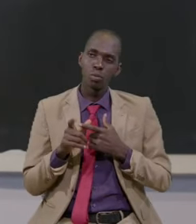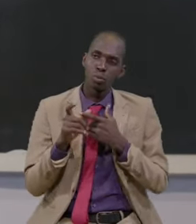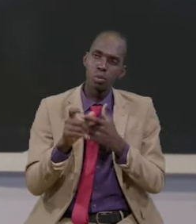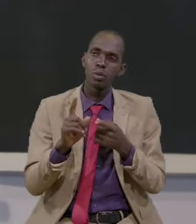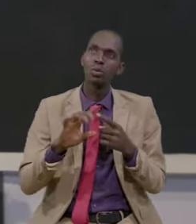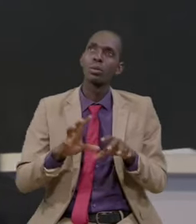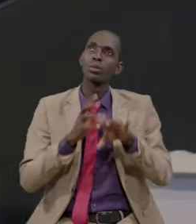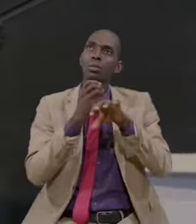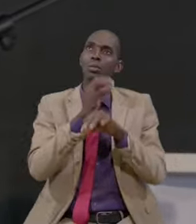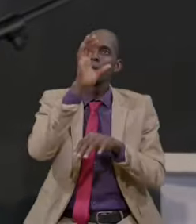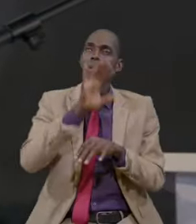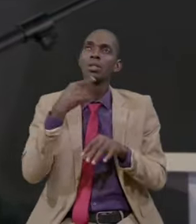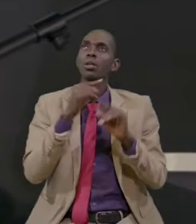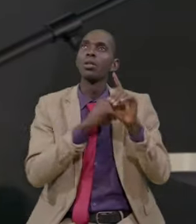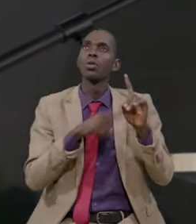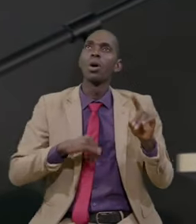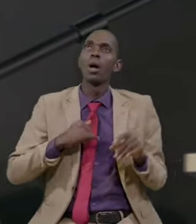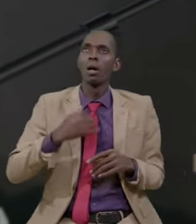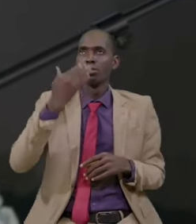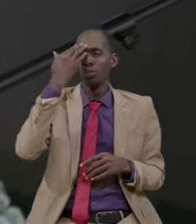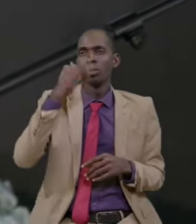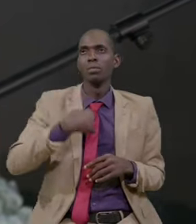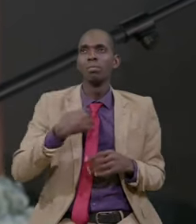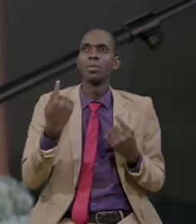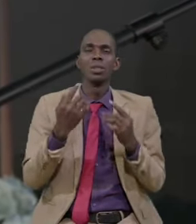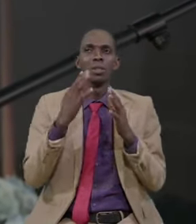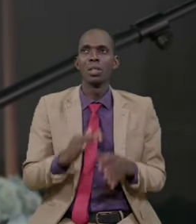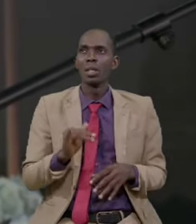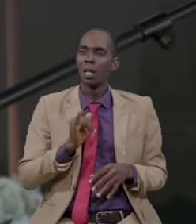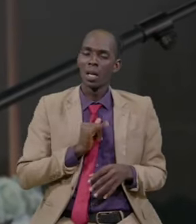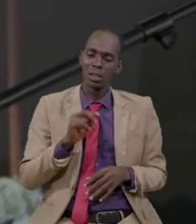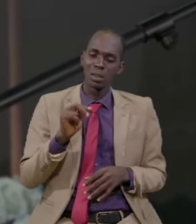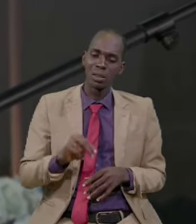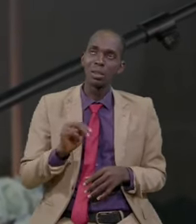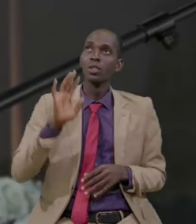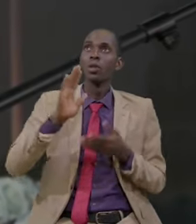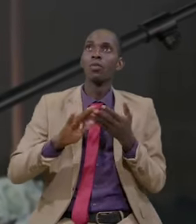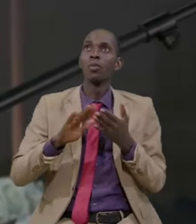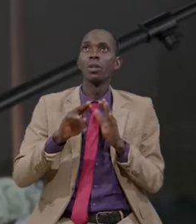je sais, je suis un pécheur, j'ai besoin du pardon.